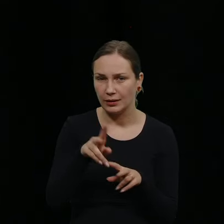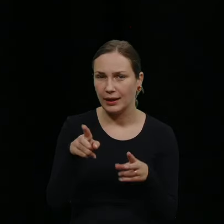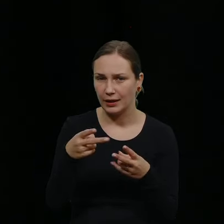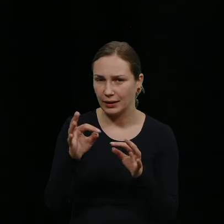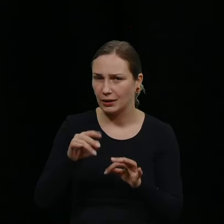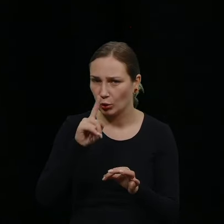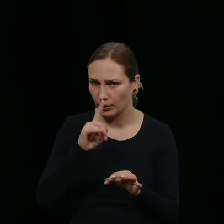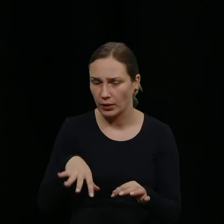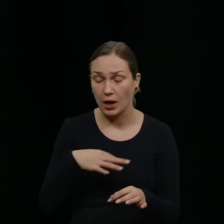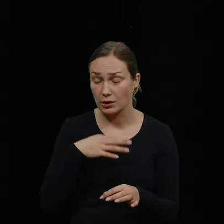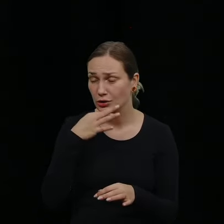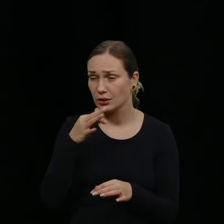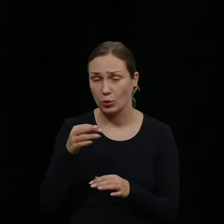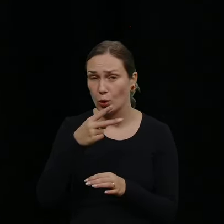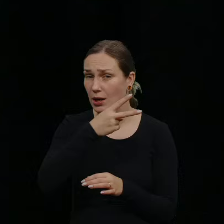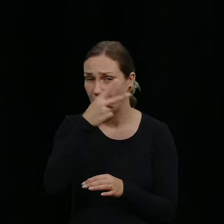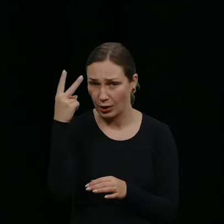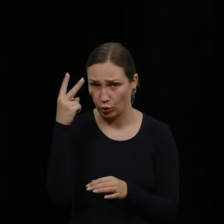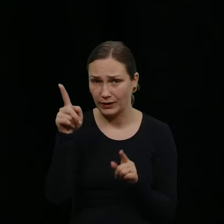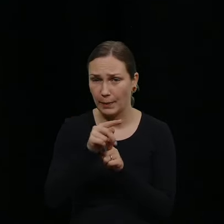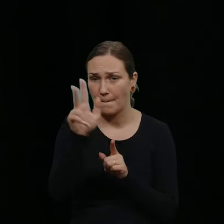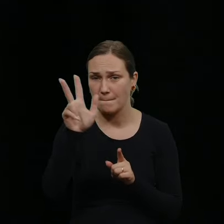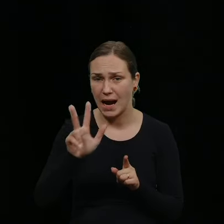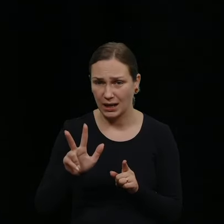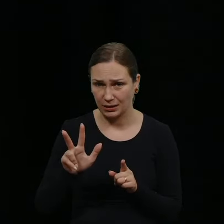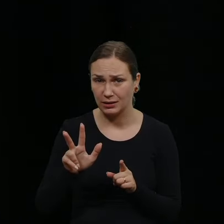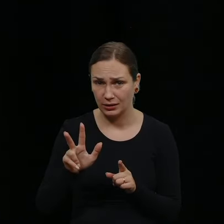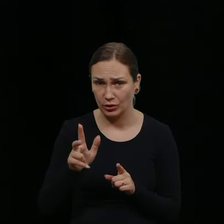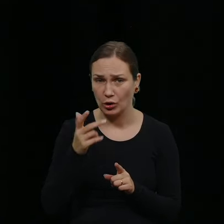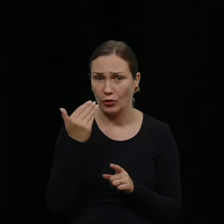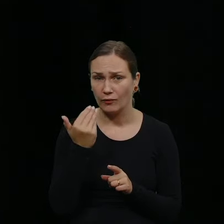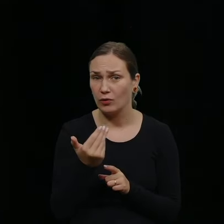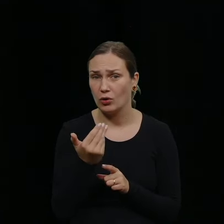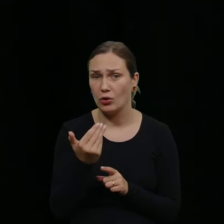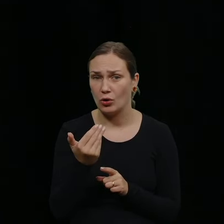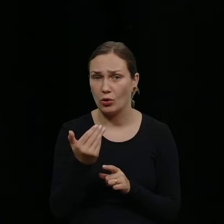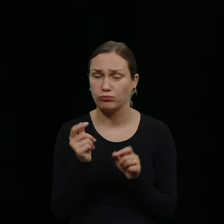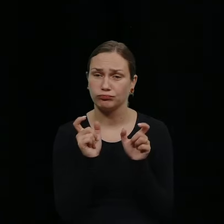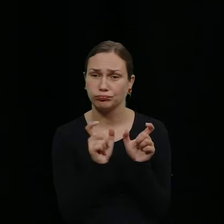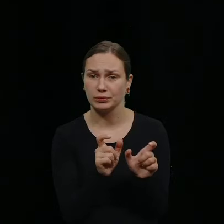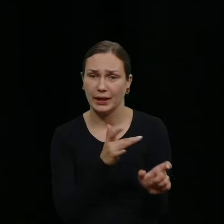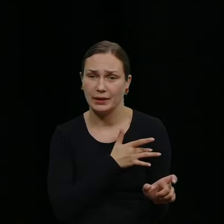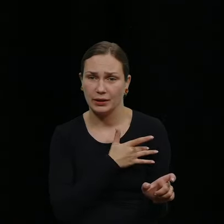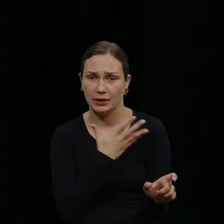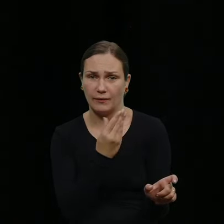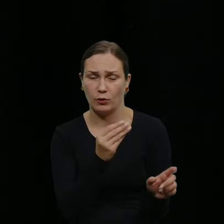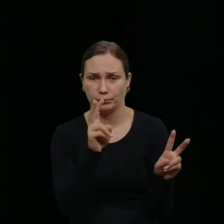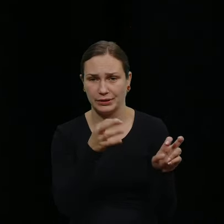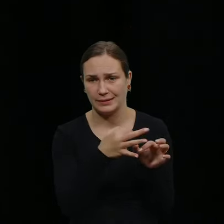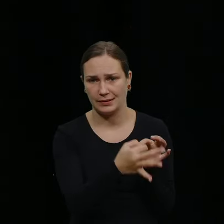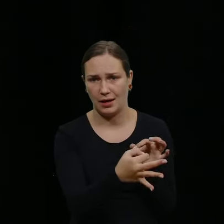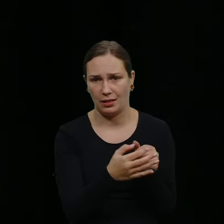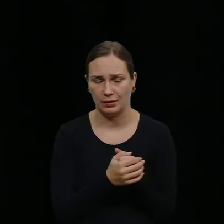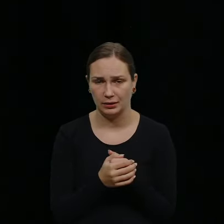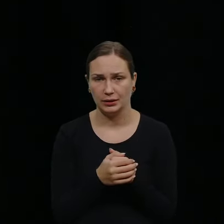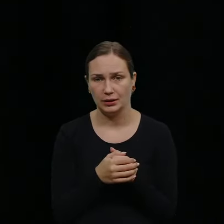nieko nebus. Aš sakydavau, Lietuva ir Baltijos valstybės yra, reiškia, izoliuota energetinė sala, todėl mes